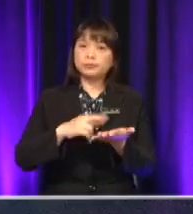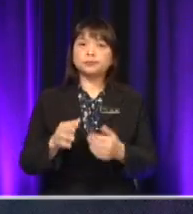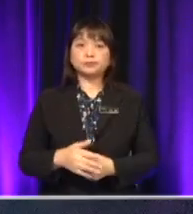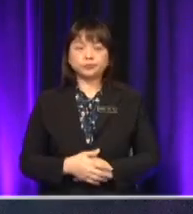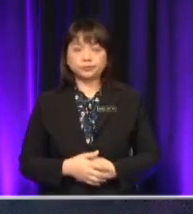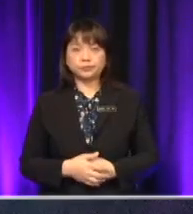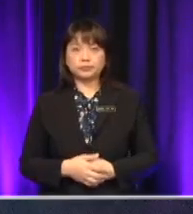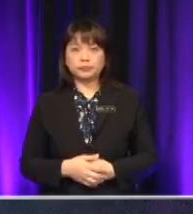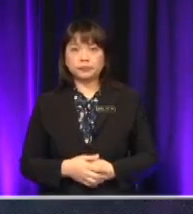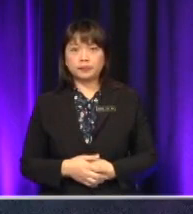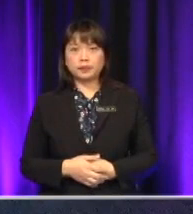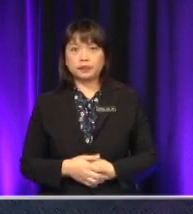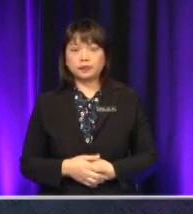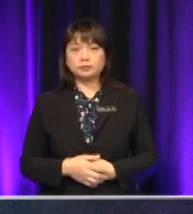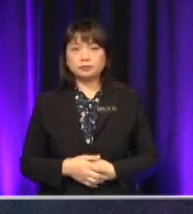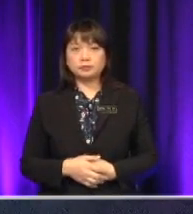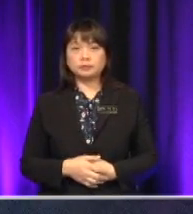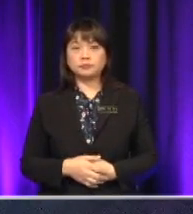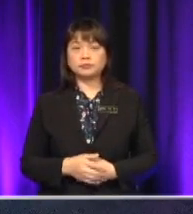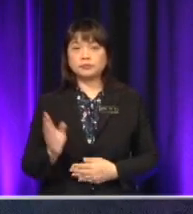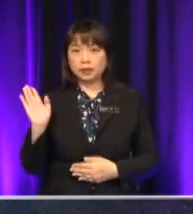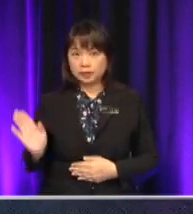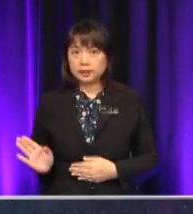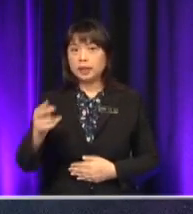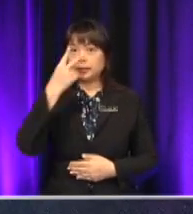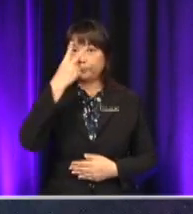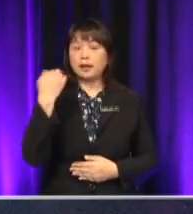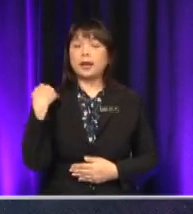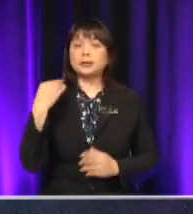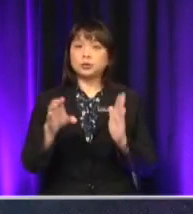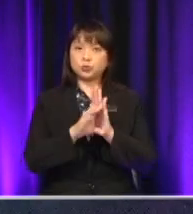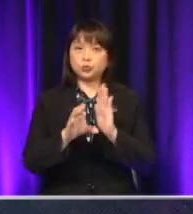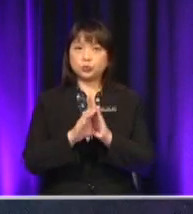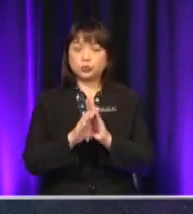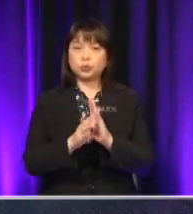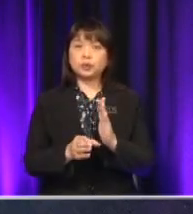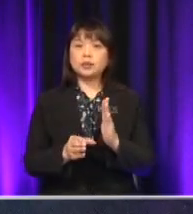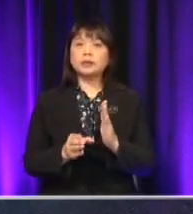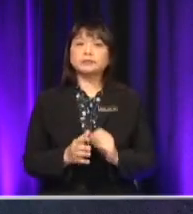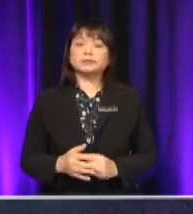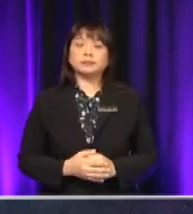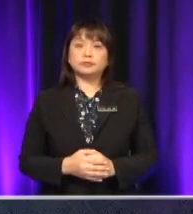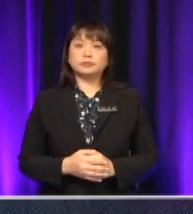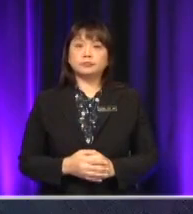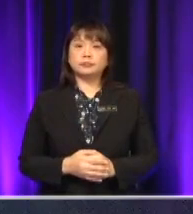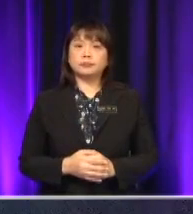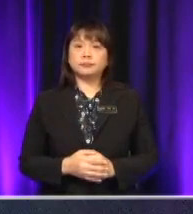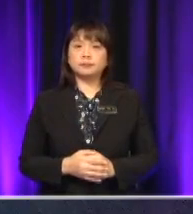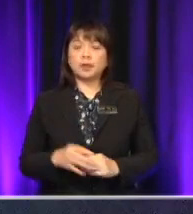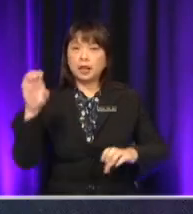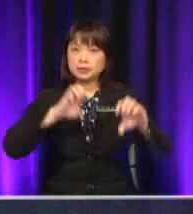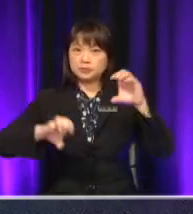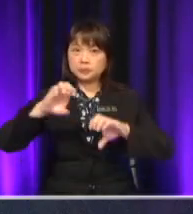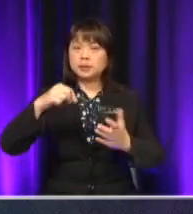dengan kita di sebelah kiri ni ada contoh laporan lengkap menggunakan eksperimen ni. Eksperimen ni eksperimen wajib tahu. Kena